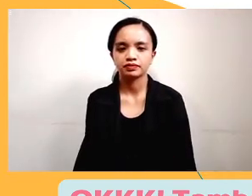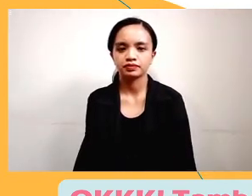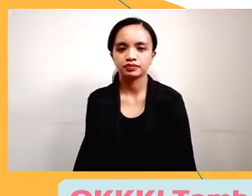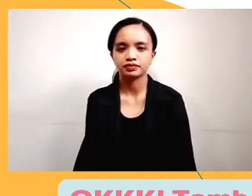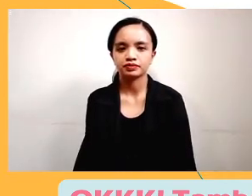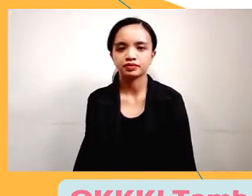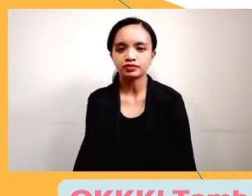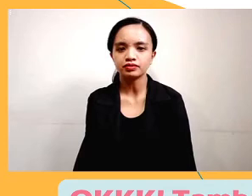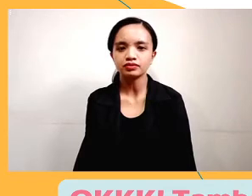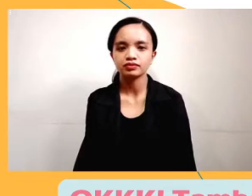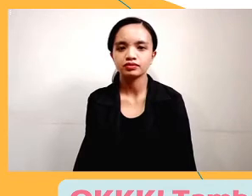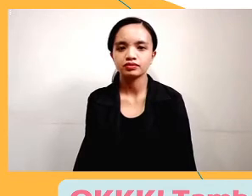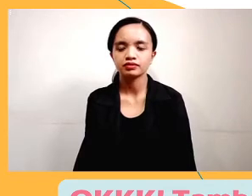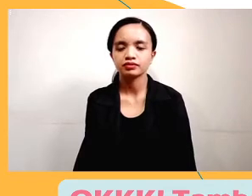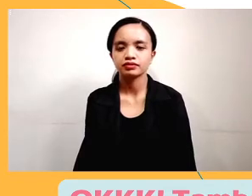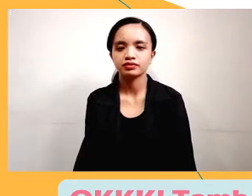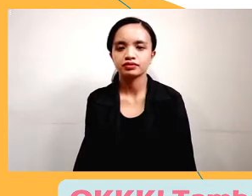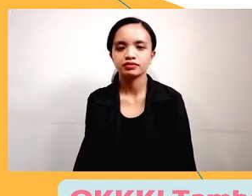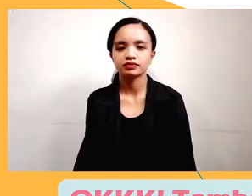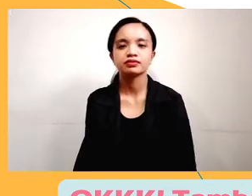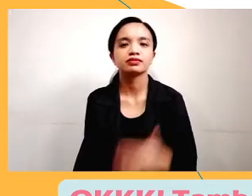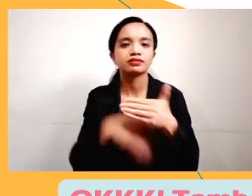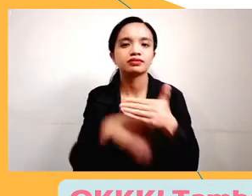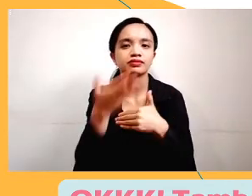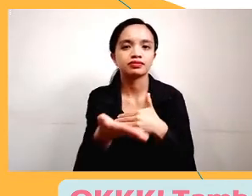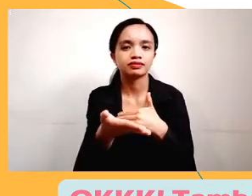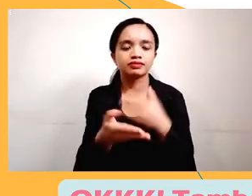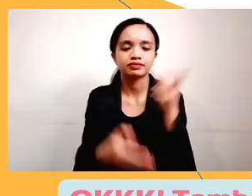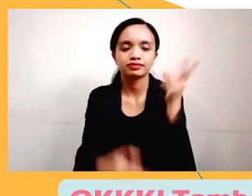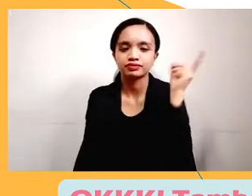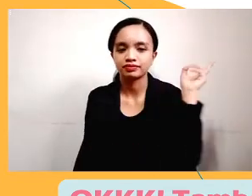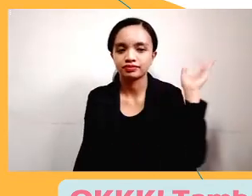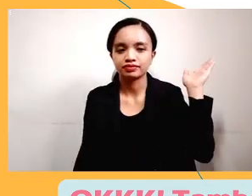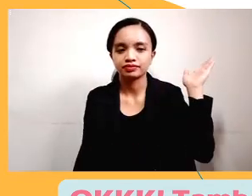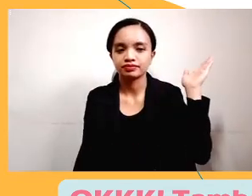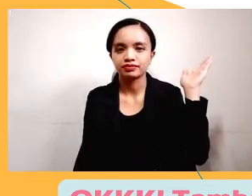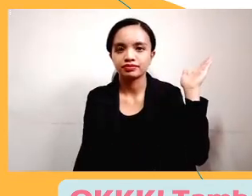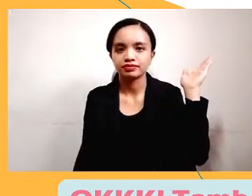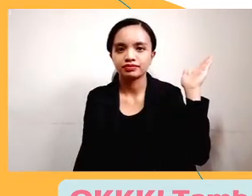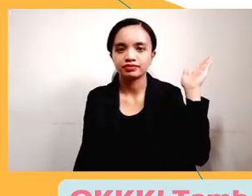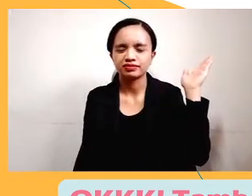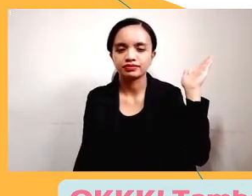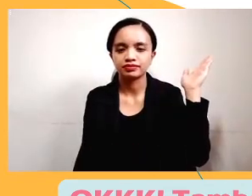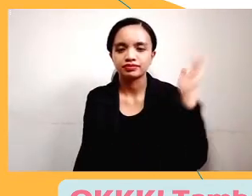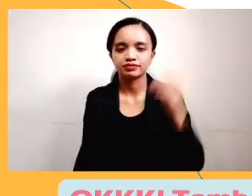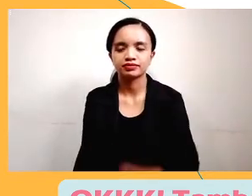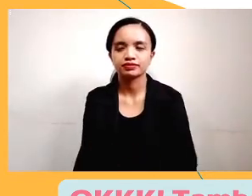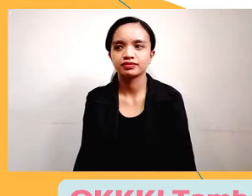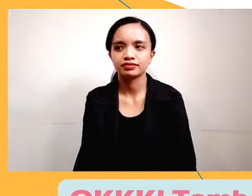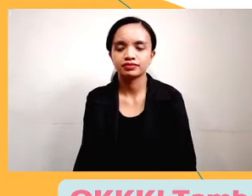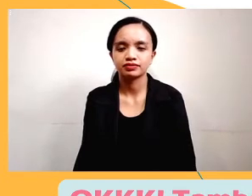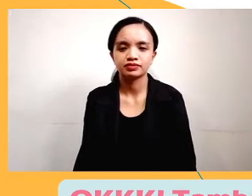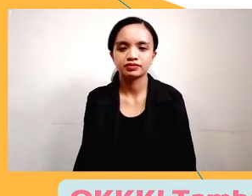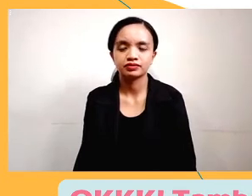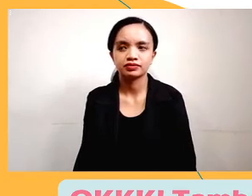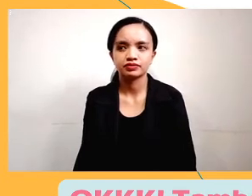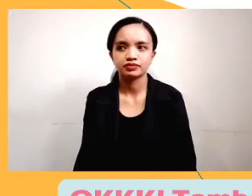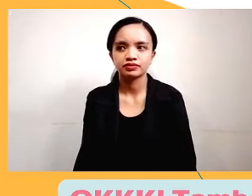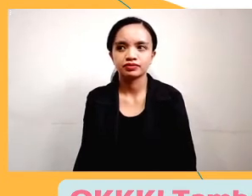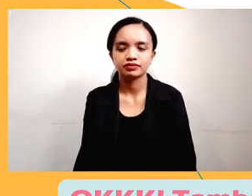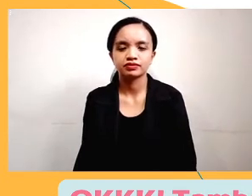na. Ayun muna tayo. Ayun, i-aakyat natin ang ating kanang tuhod. Ikot natin